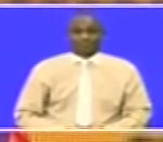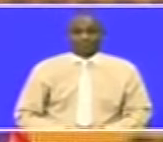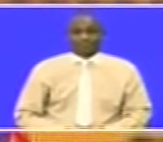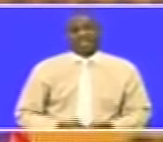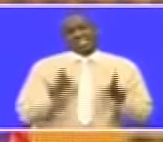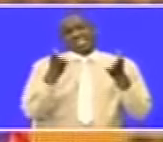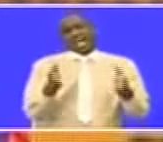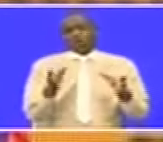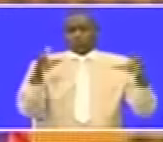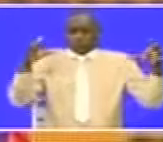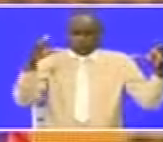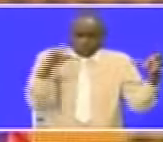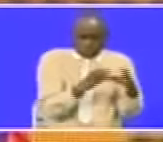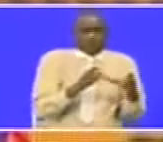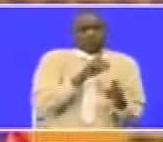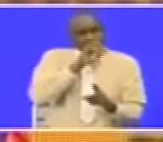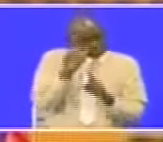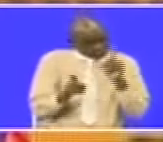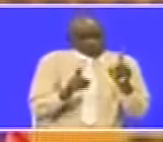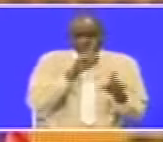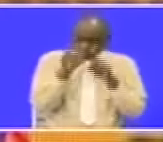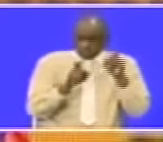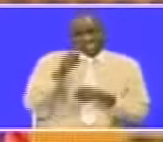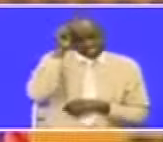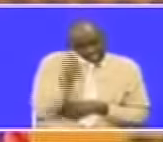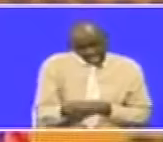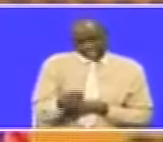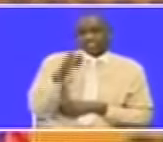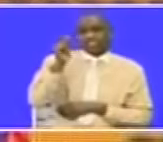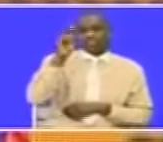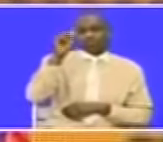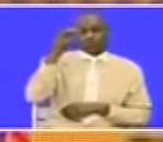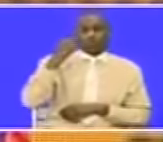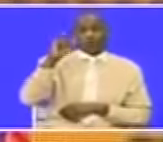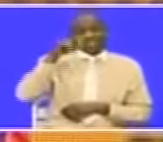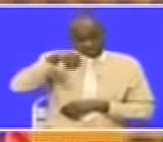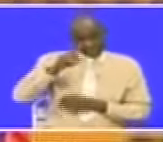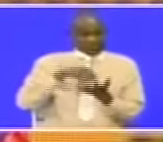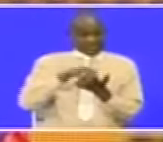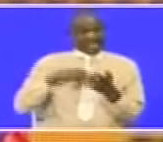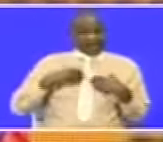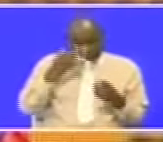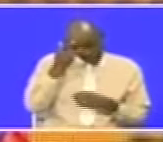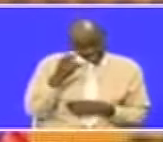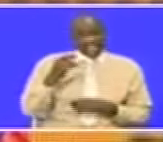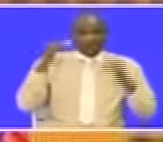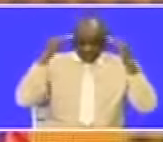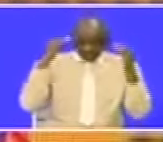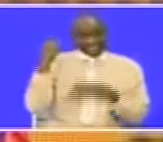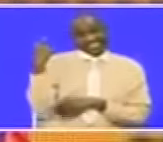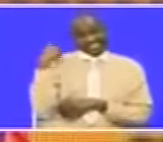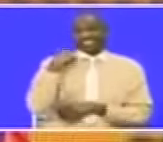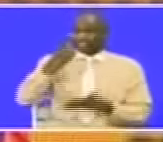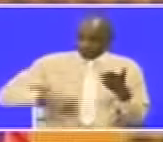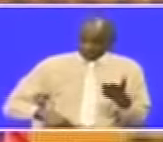Hatma ya jopo linalomchunguza jaji wa mahakama ya juu Philip Tunoi inaning’inia. Hii ni baada ya mahakama ya juu kuamua hapo jana kuwa